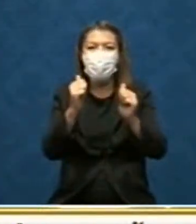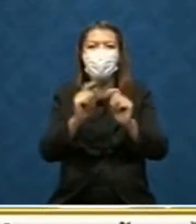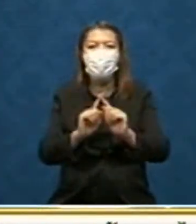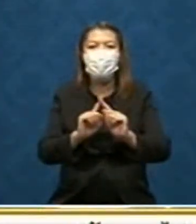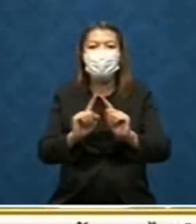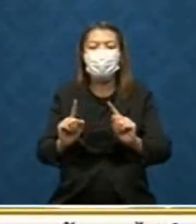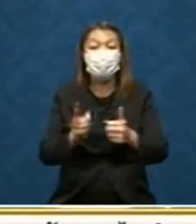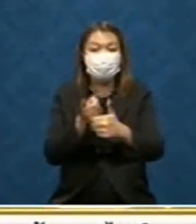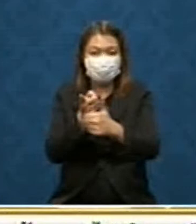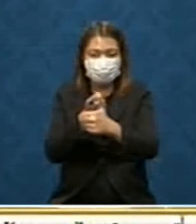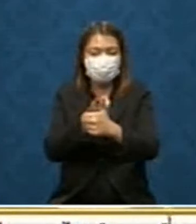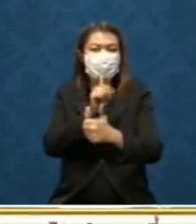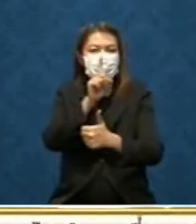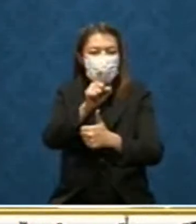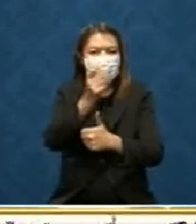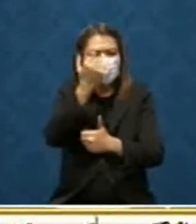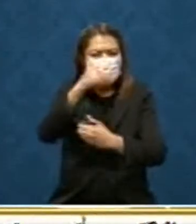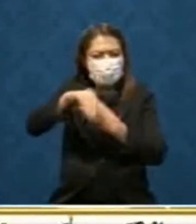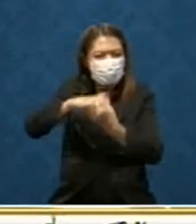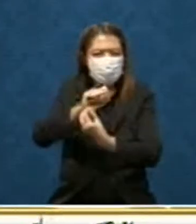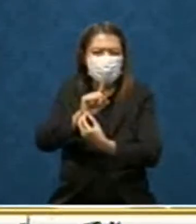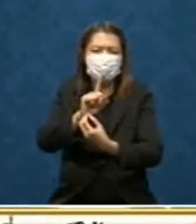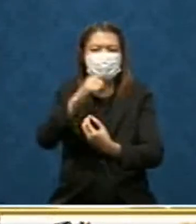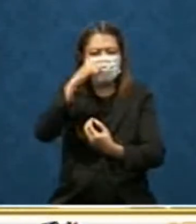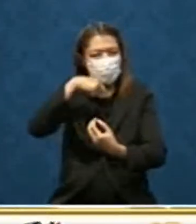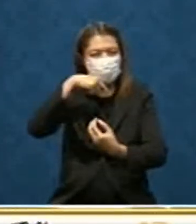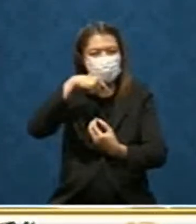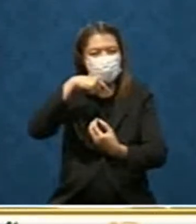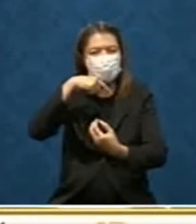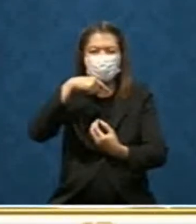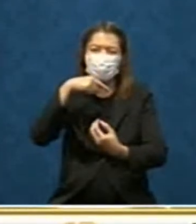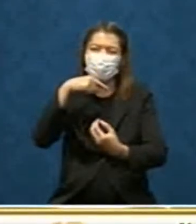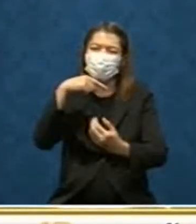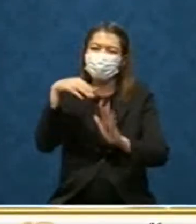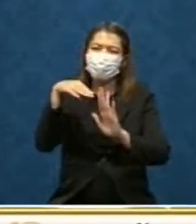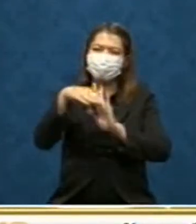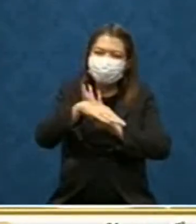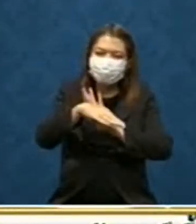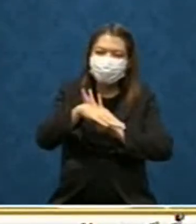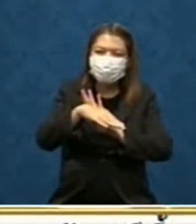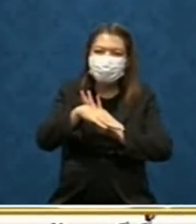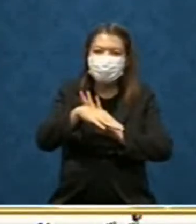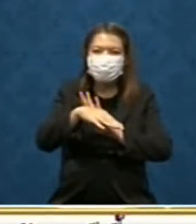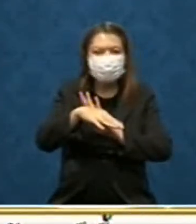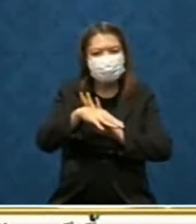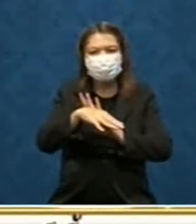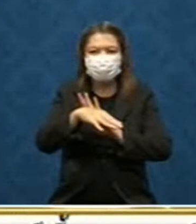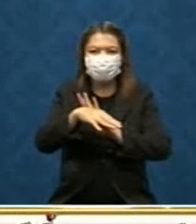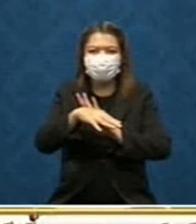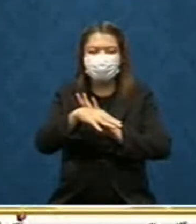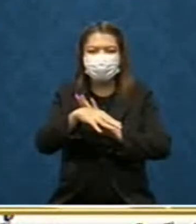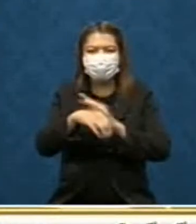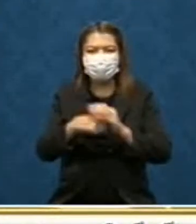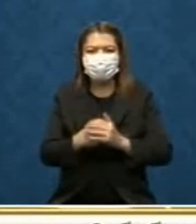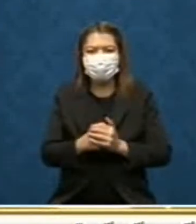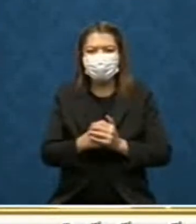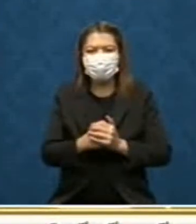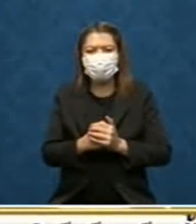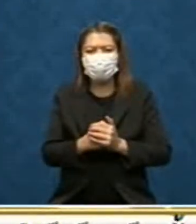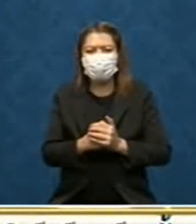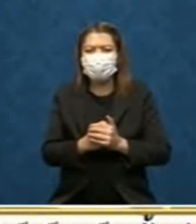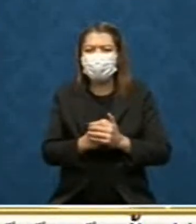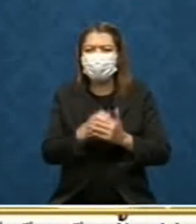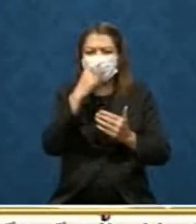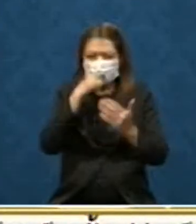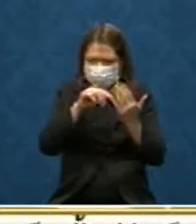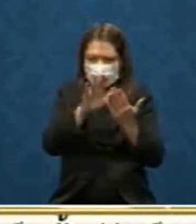่ข้อหนึ่ถามว่า ทำไมเศรษฐกิบ้านเรานี่มันไม่สะท้อนถึงศักรยภาพ หรอไม่สะท้อนถึควโดมสมบร